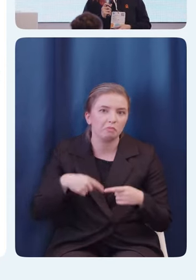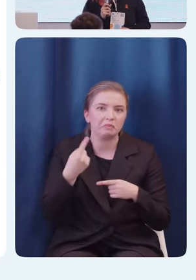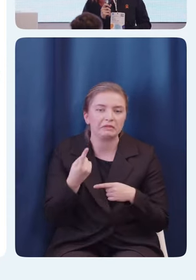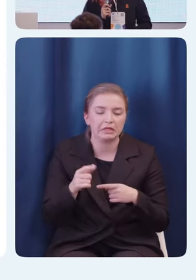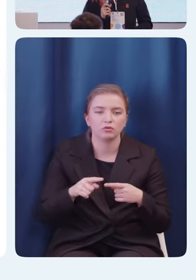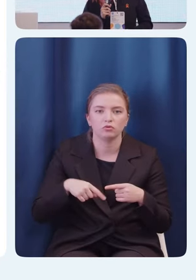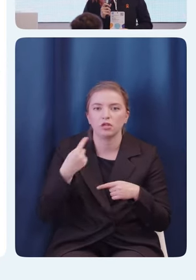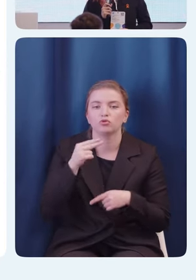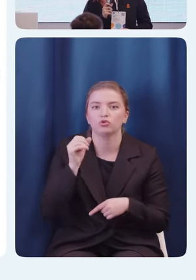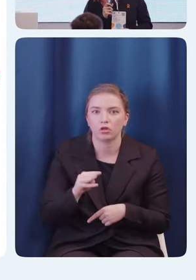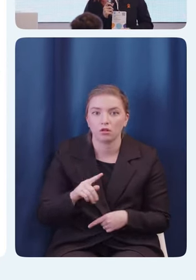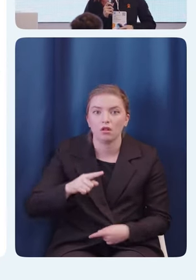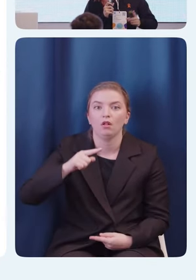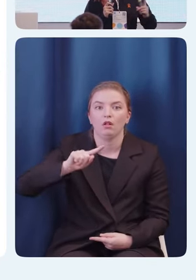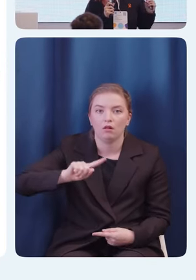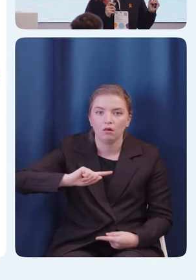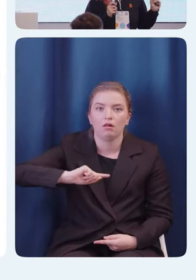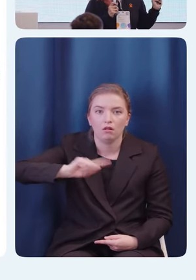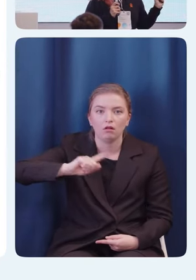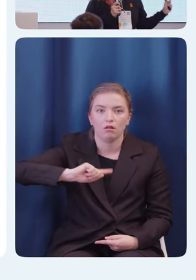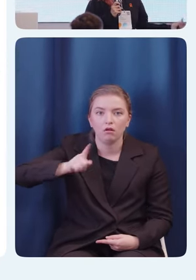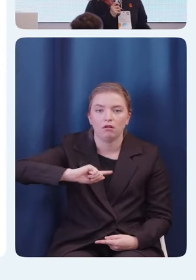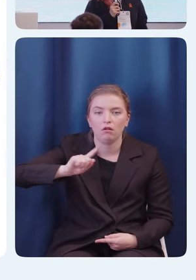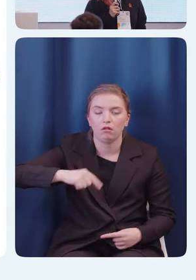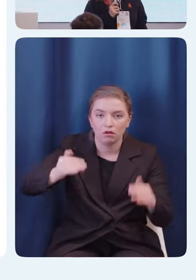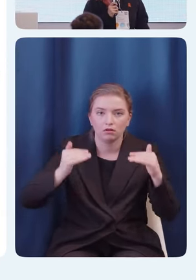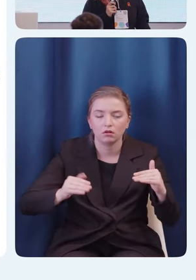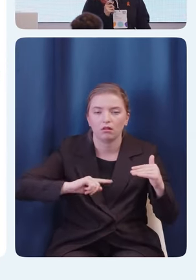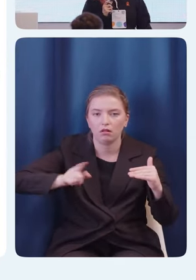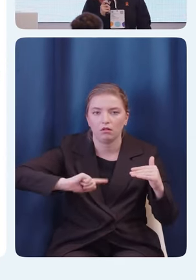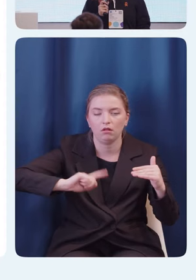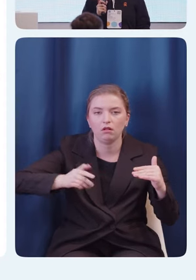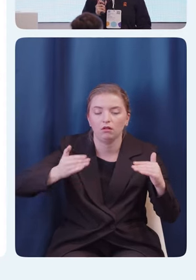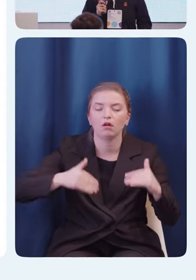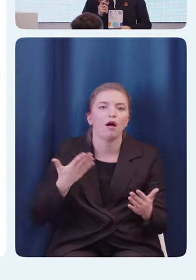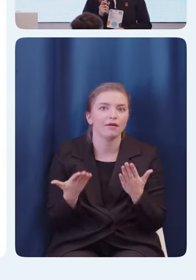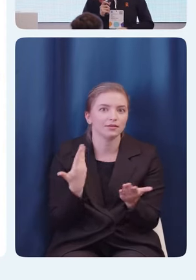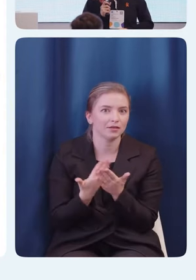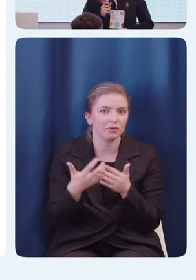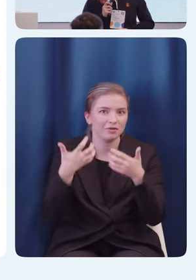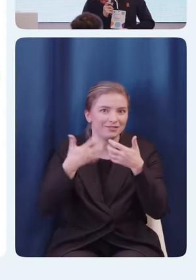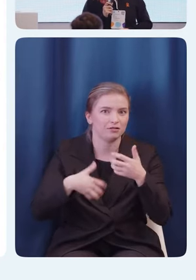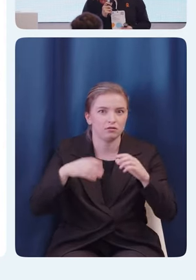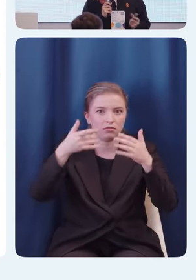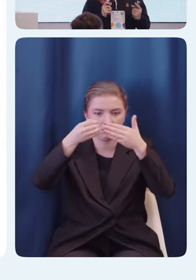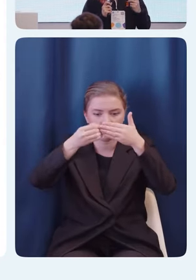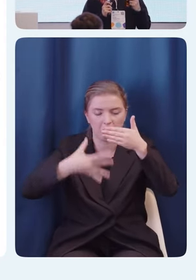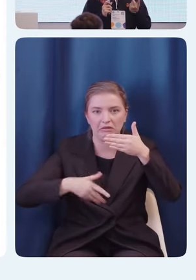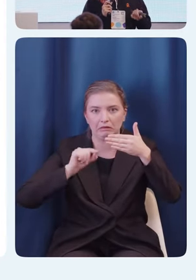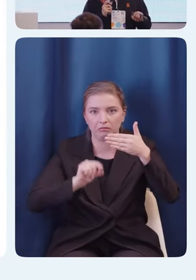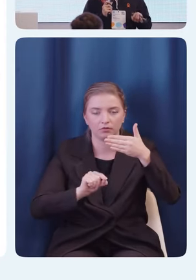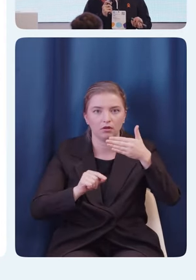чату. А если же он выберет какой-то элемент в середине списка, то будет совершенно непонятно,